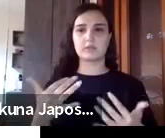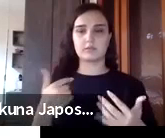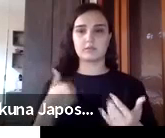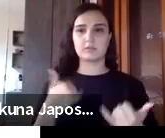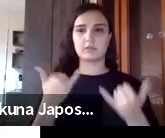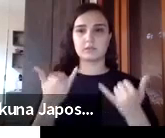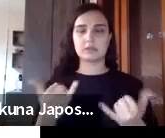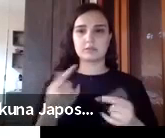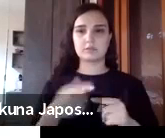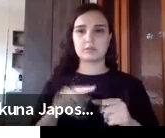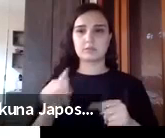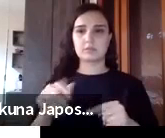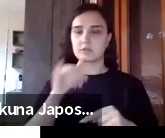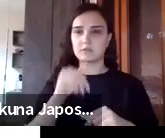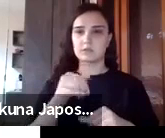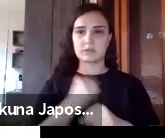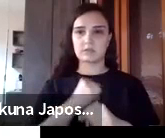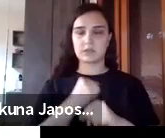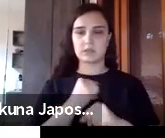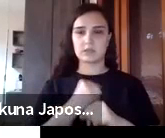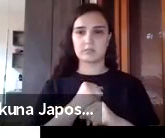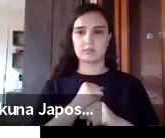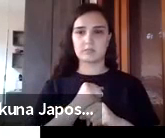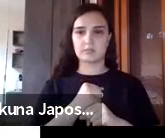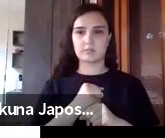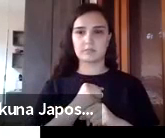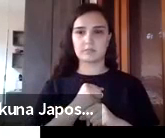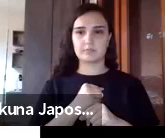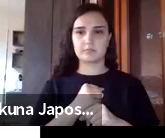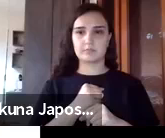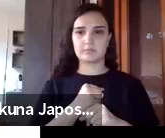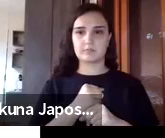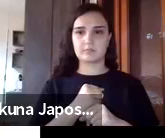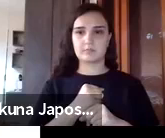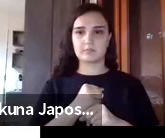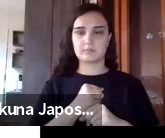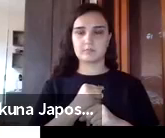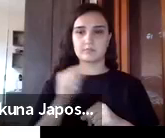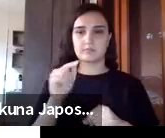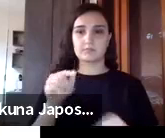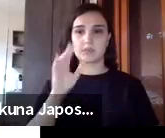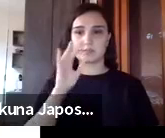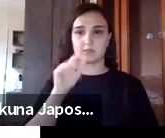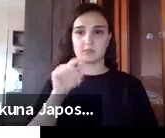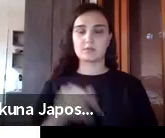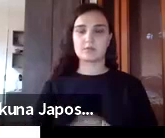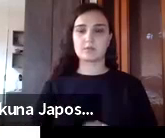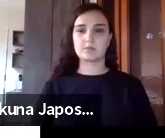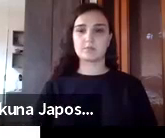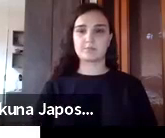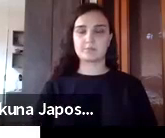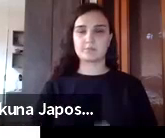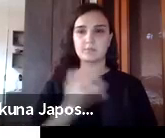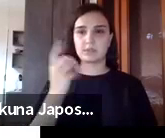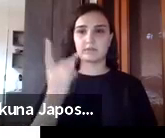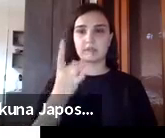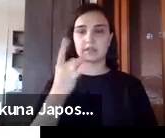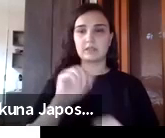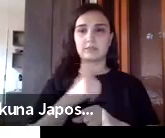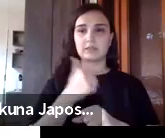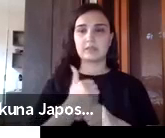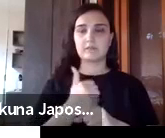დღეს ამას ვერ გავაკეთებ. აი ამ შემთხვევაში კიდევ